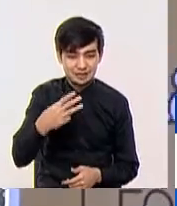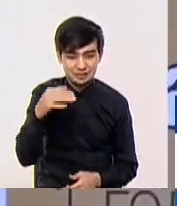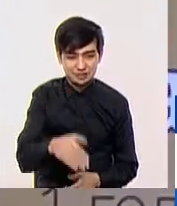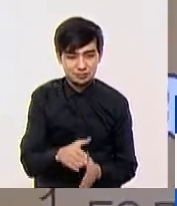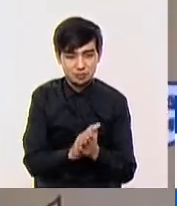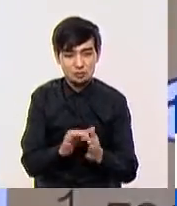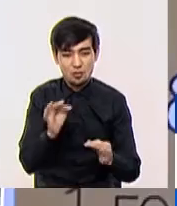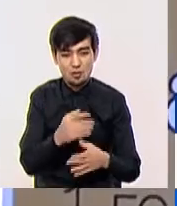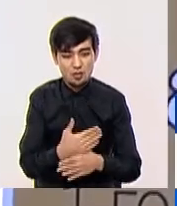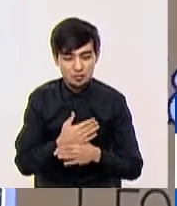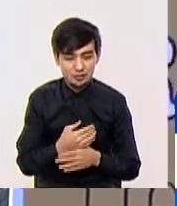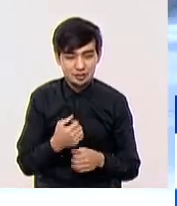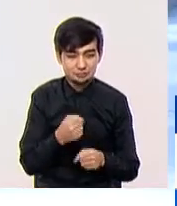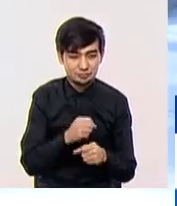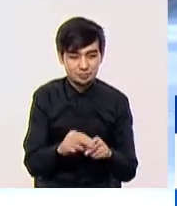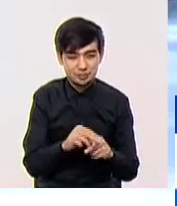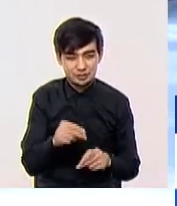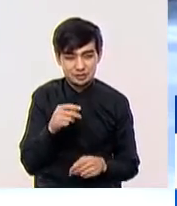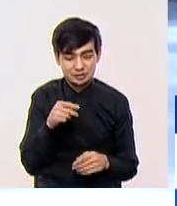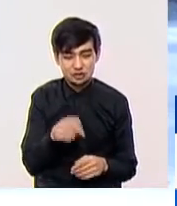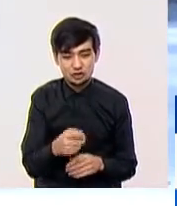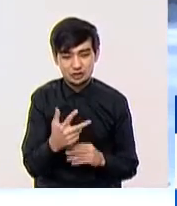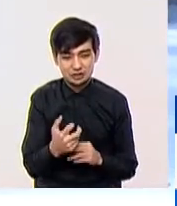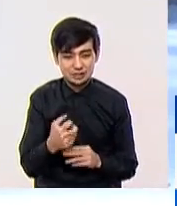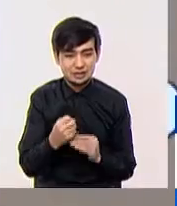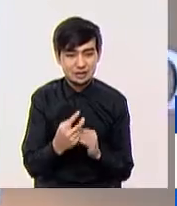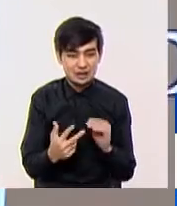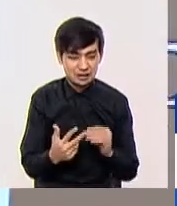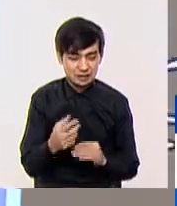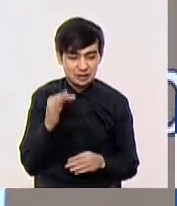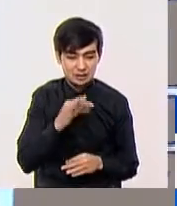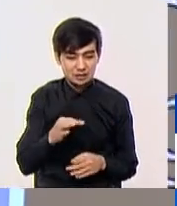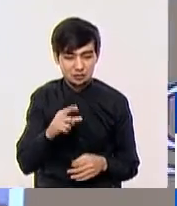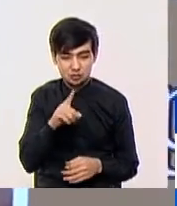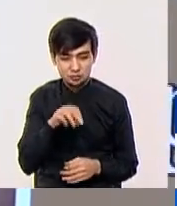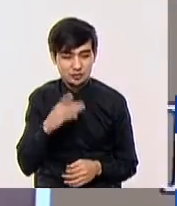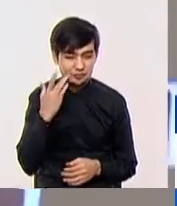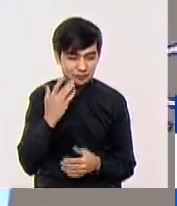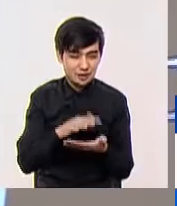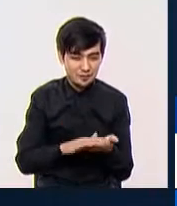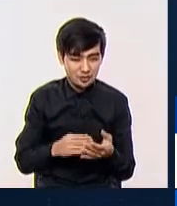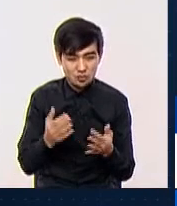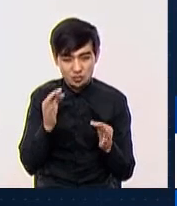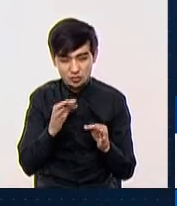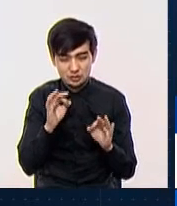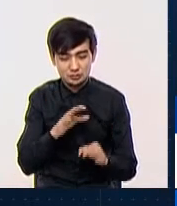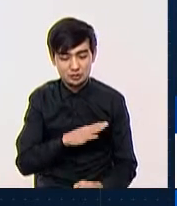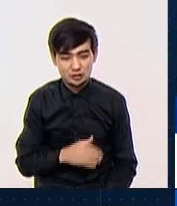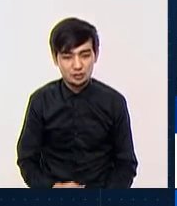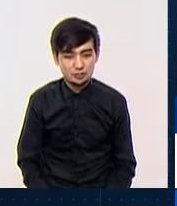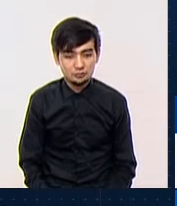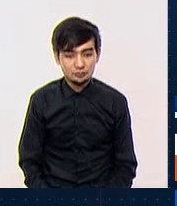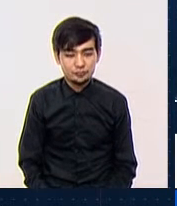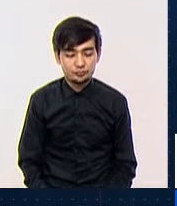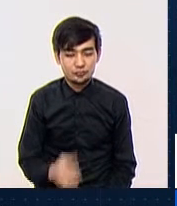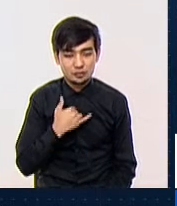просьб о помощи, рассмотрены 1313. Сотрудники собираются в Zoom и обсуждают каждую заявку. Как вот у нас некоторые думают,